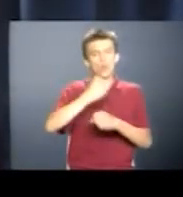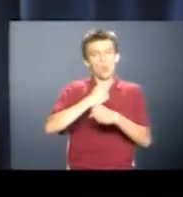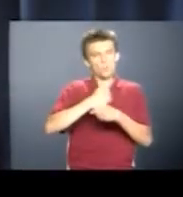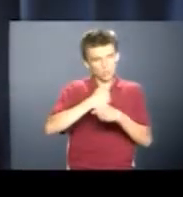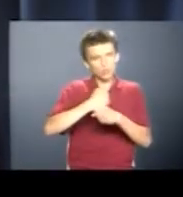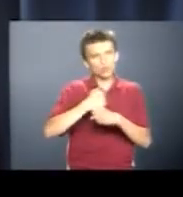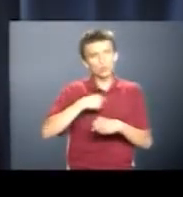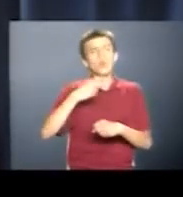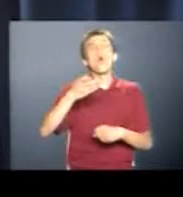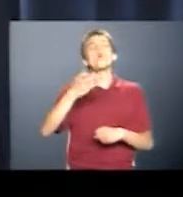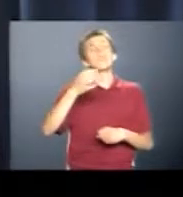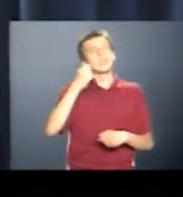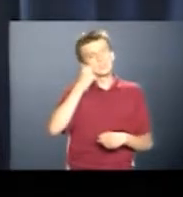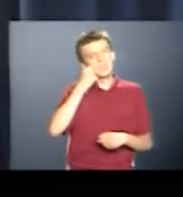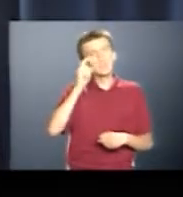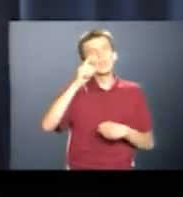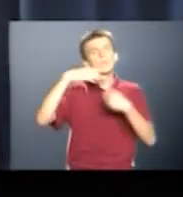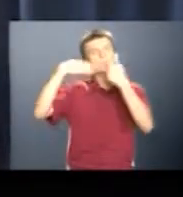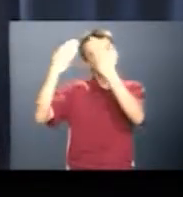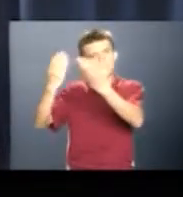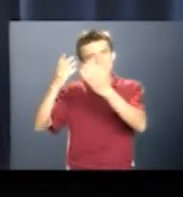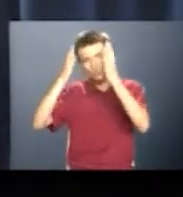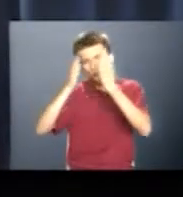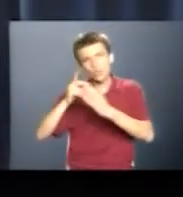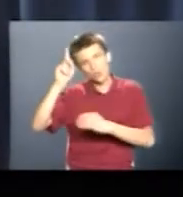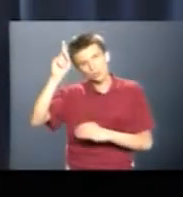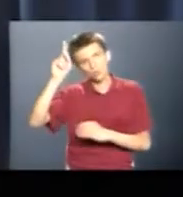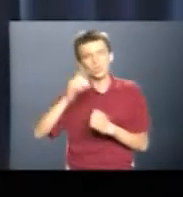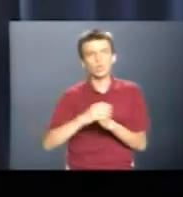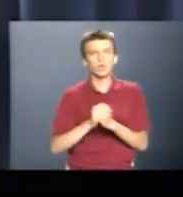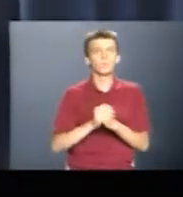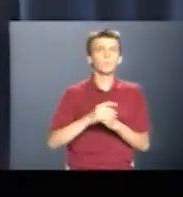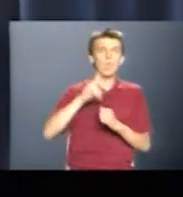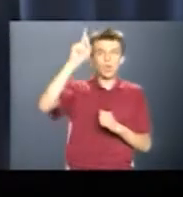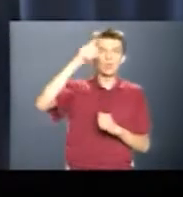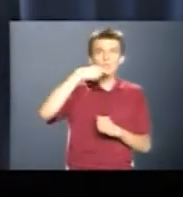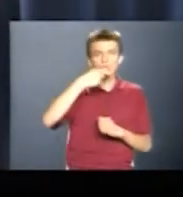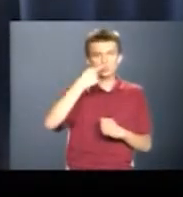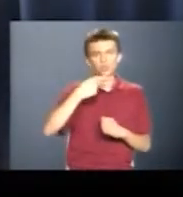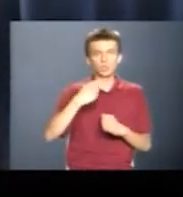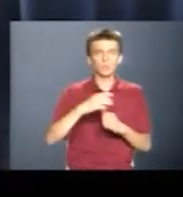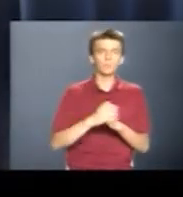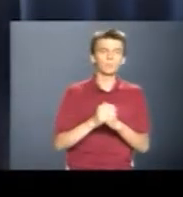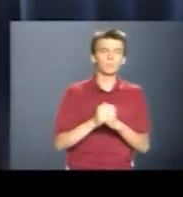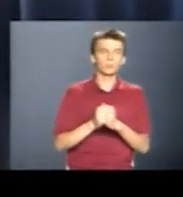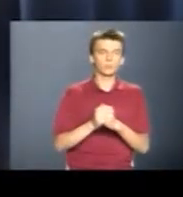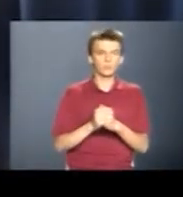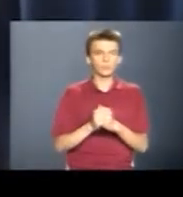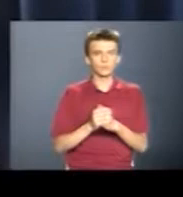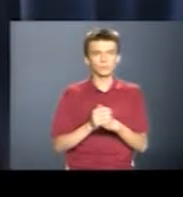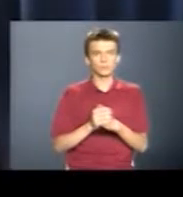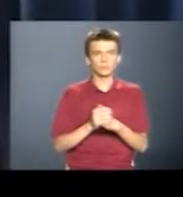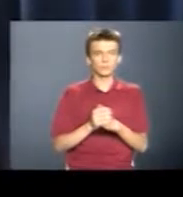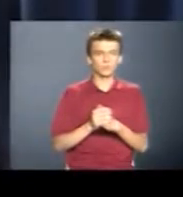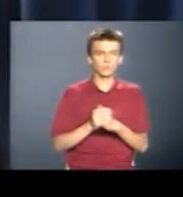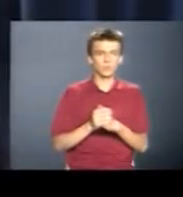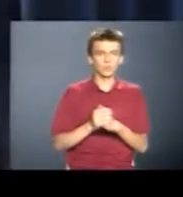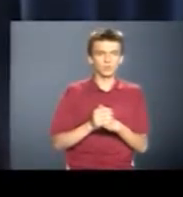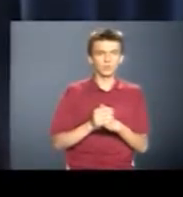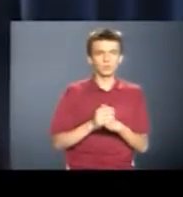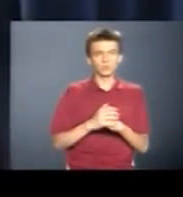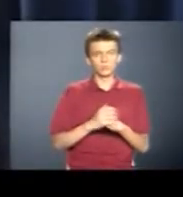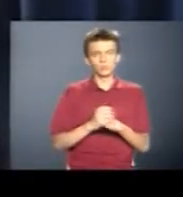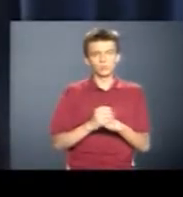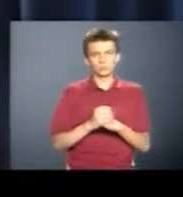se gospodaru svome posvetio. Uzvišeni gospodar kaže u kuranskom ajetu: "Wama umiru illa